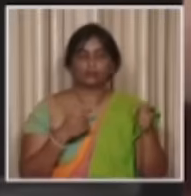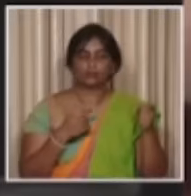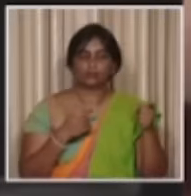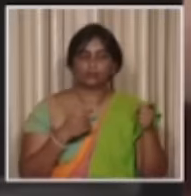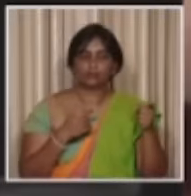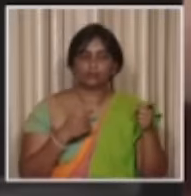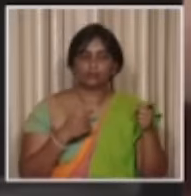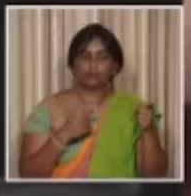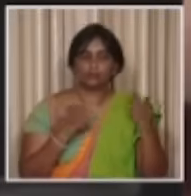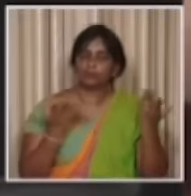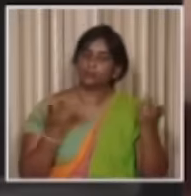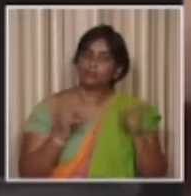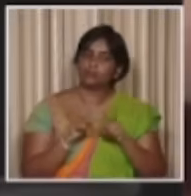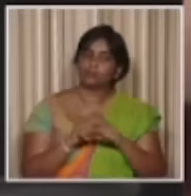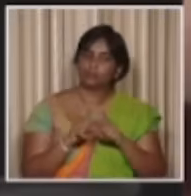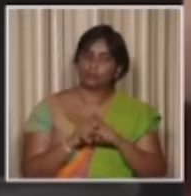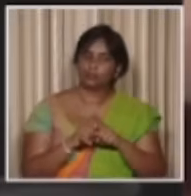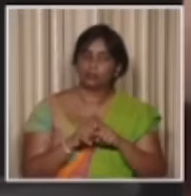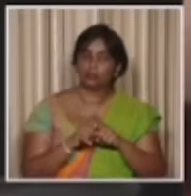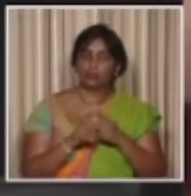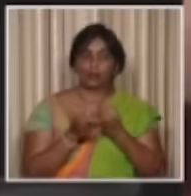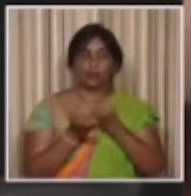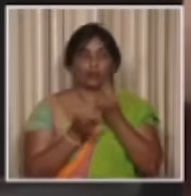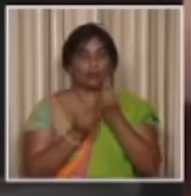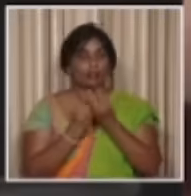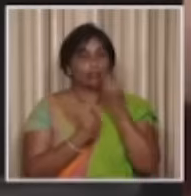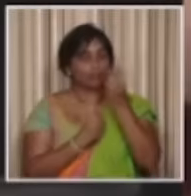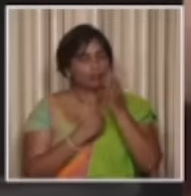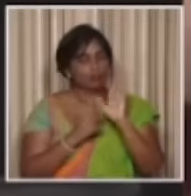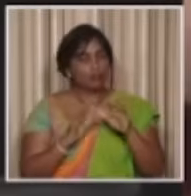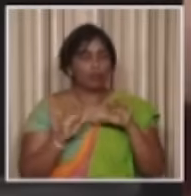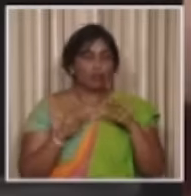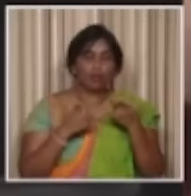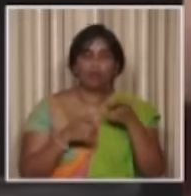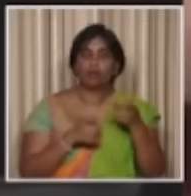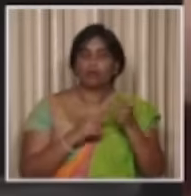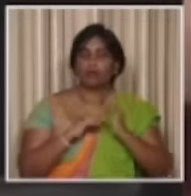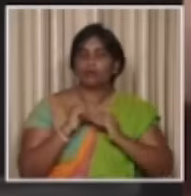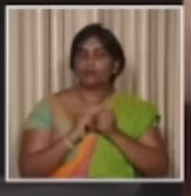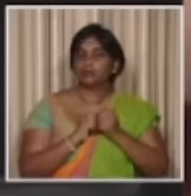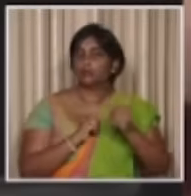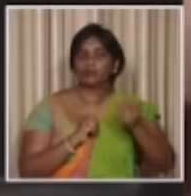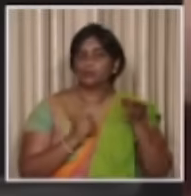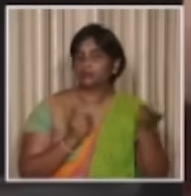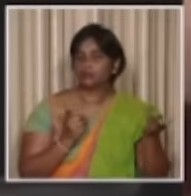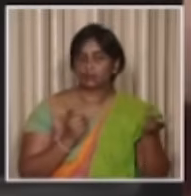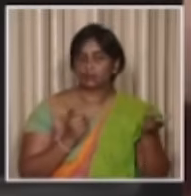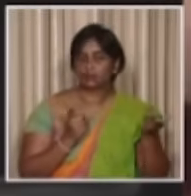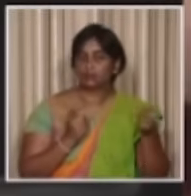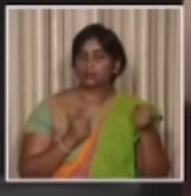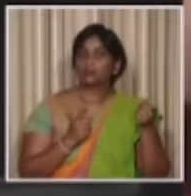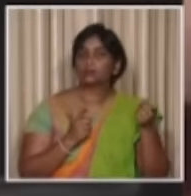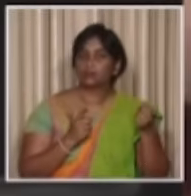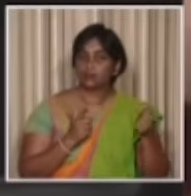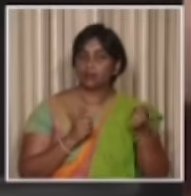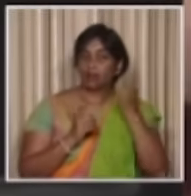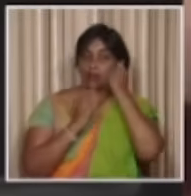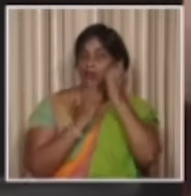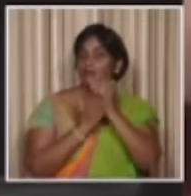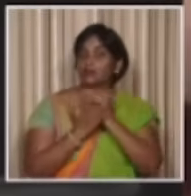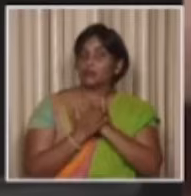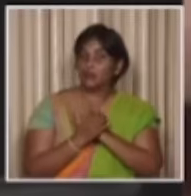මේ එහෙම නැත්නම් ආශ්‍රස්මට සල්ලි දෙනවා වෙන්න පුළුවන් කොහොමද මේක ක්‍රියාත්මක වෙන්නේ කියන එක